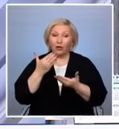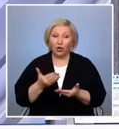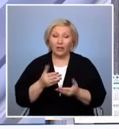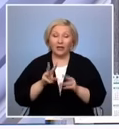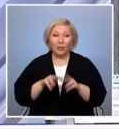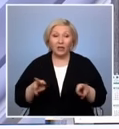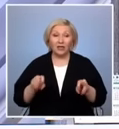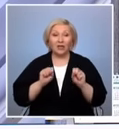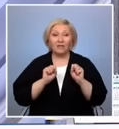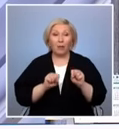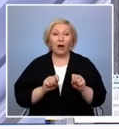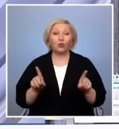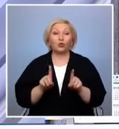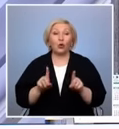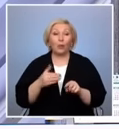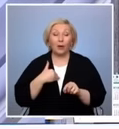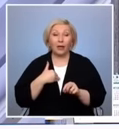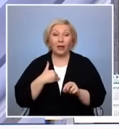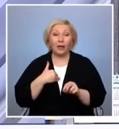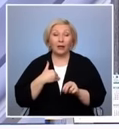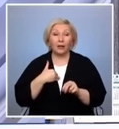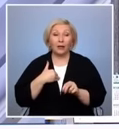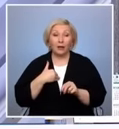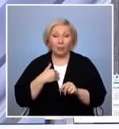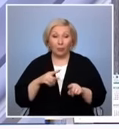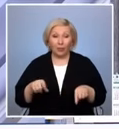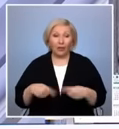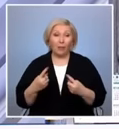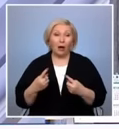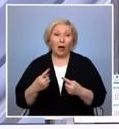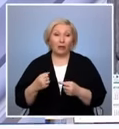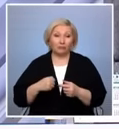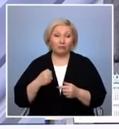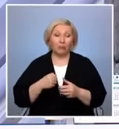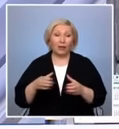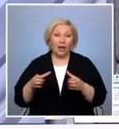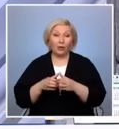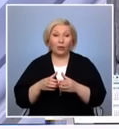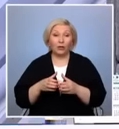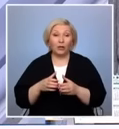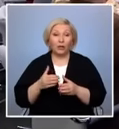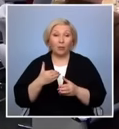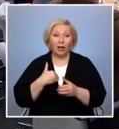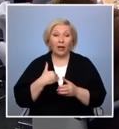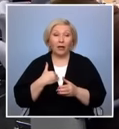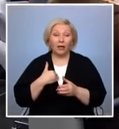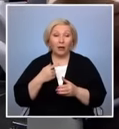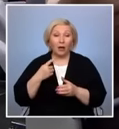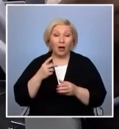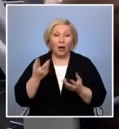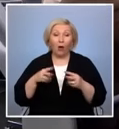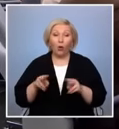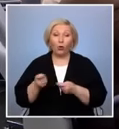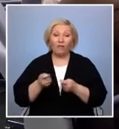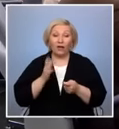расчувствовавшись и расслабившись от потоков лести и благодарности, Хабиров неожиданно сообщил, что, цитирую,